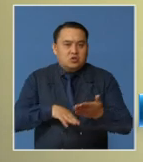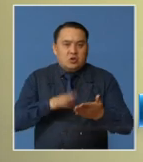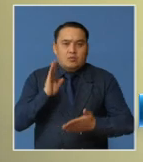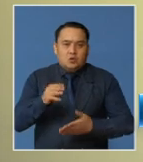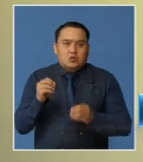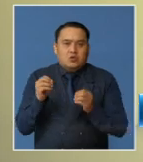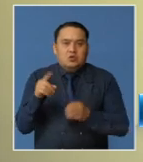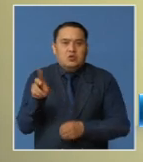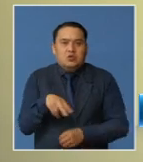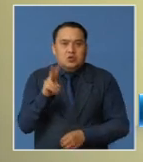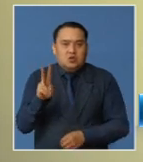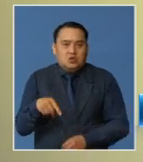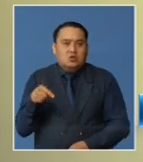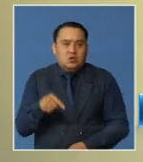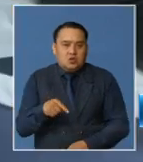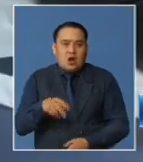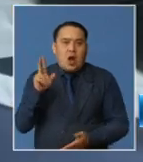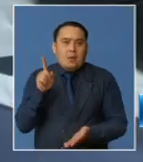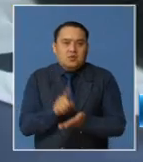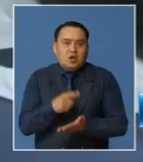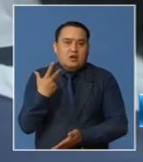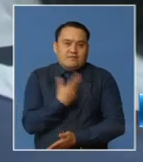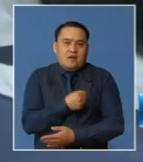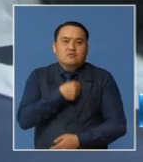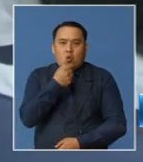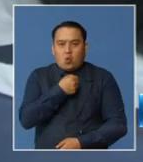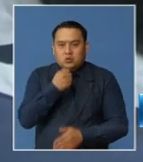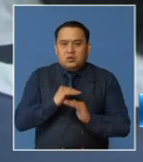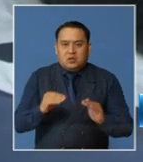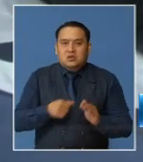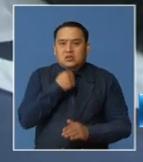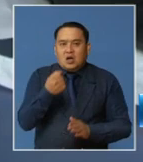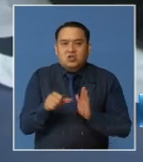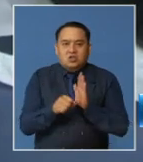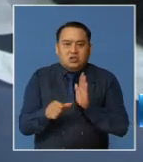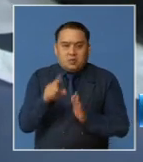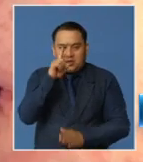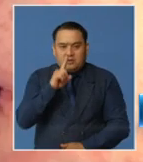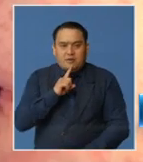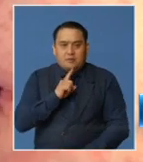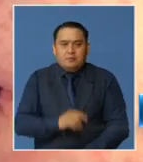размере $1000. Обязательную вакцинацию должны пройти все взрослые и дети старше 6 месяцев.